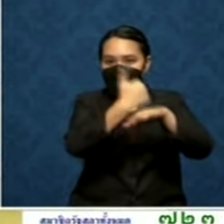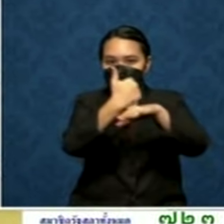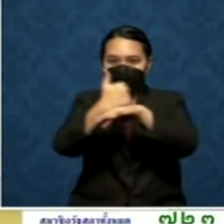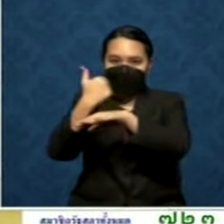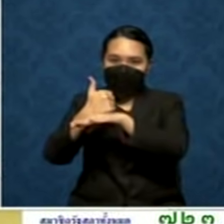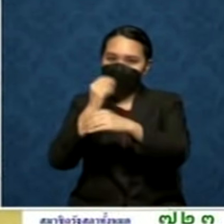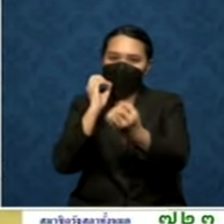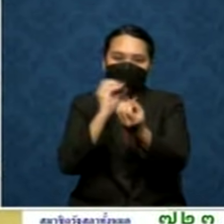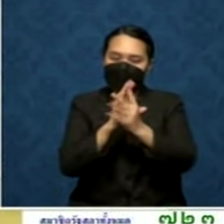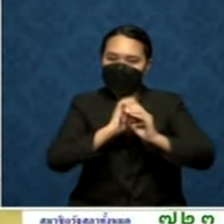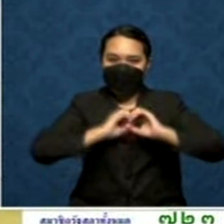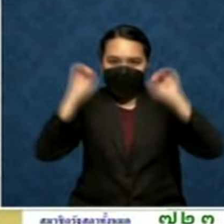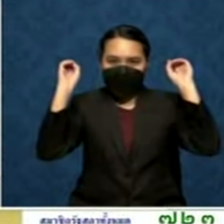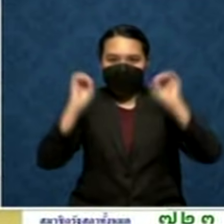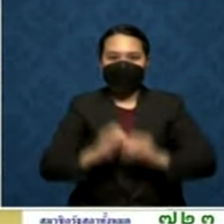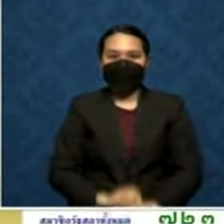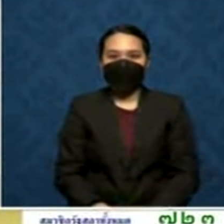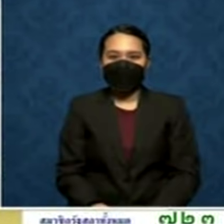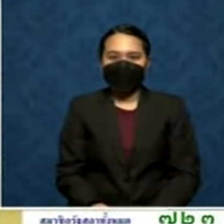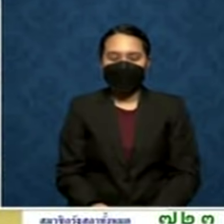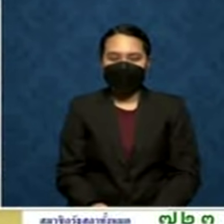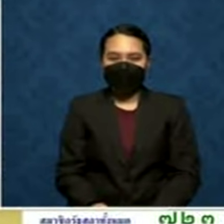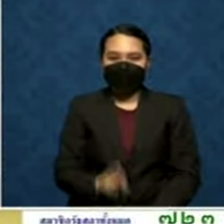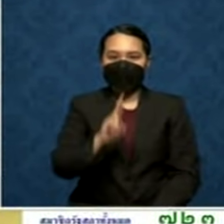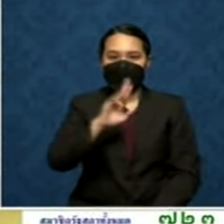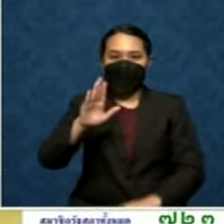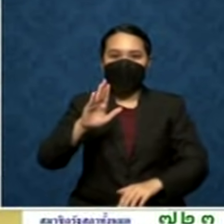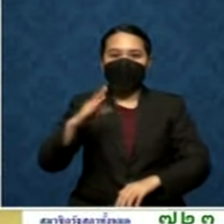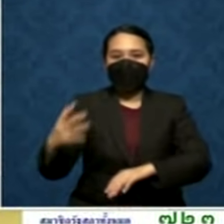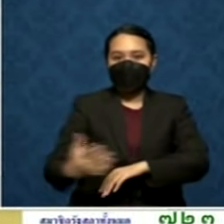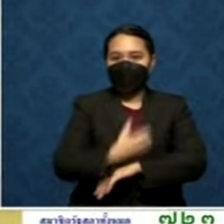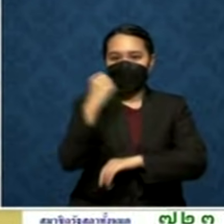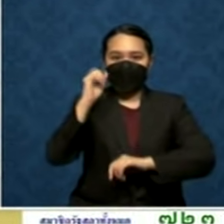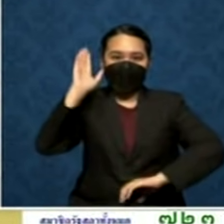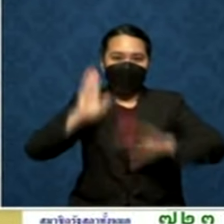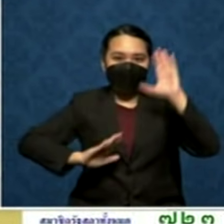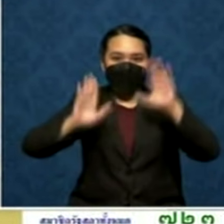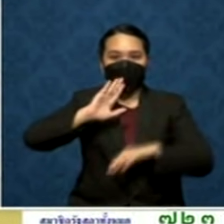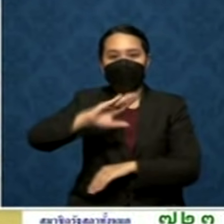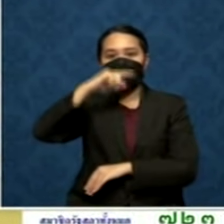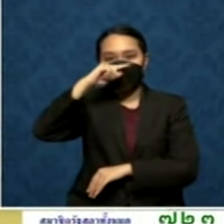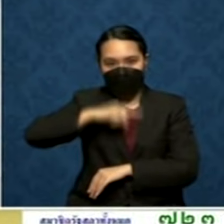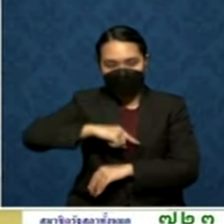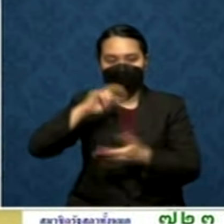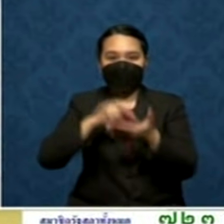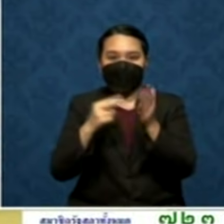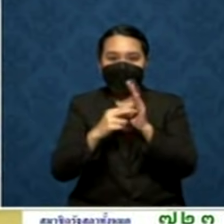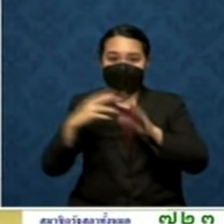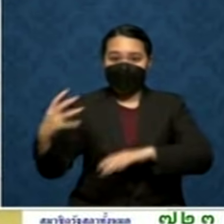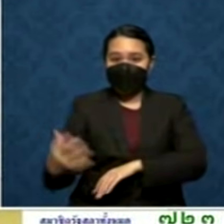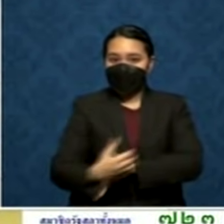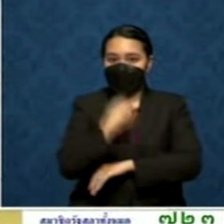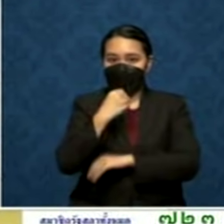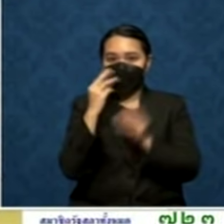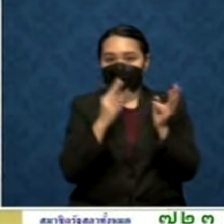รีบและก็บอบการเมืองประชาธิปไตยแบบไทยๆคือระบอบการเมืองที่อนุญาต